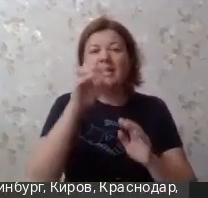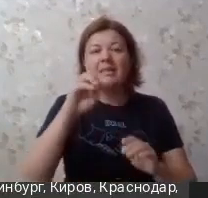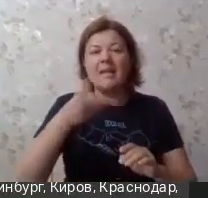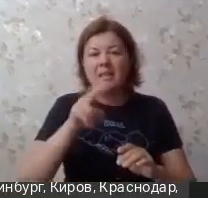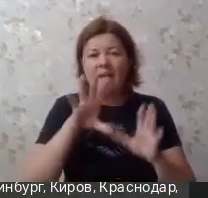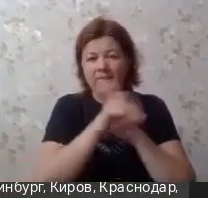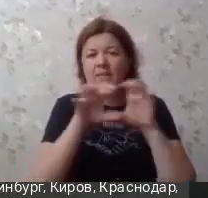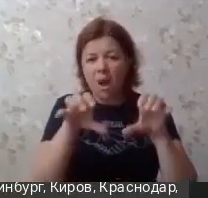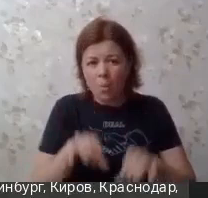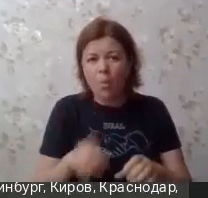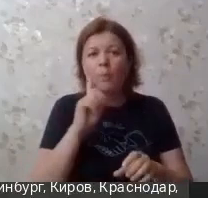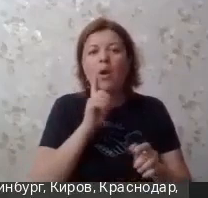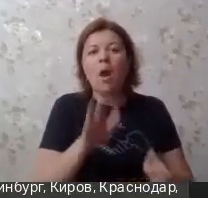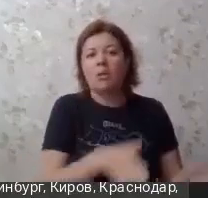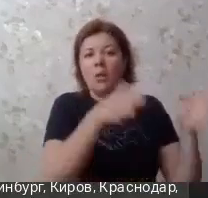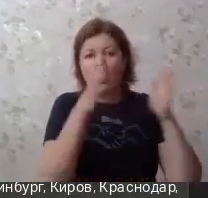что это действительно с